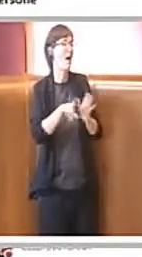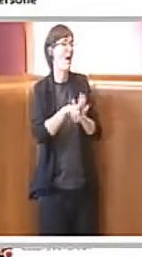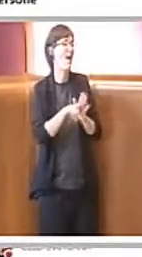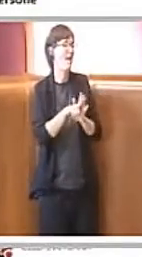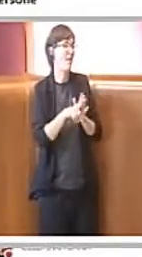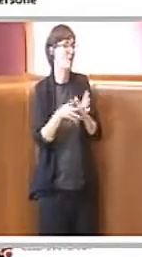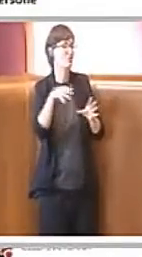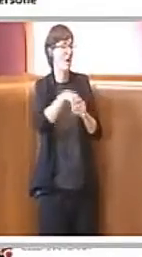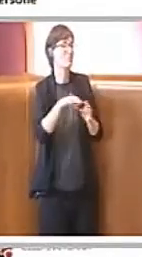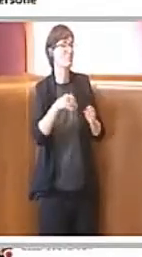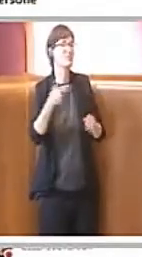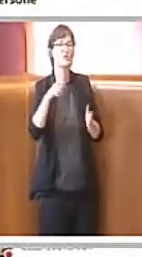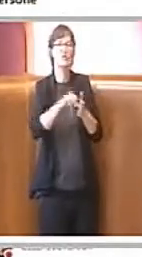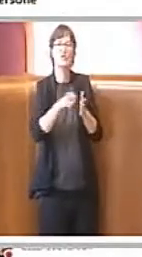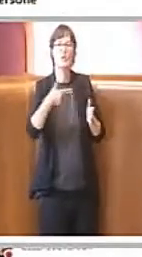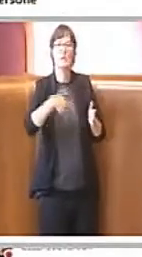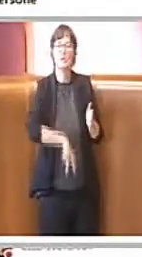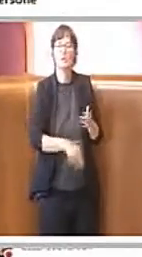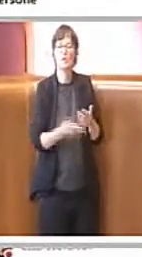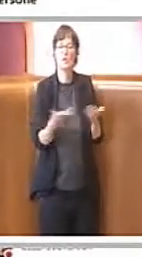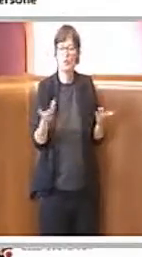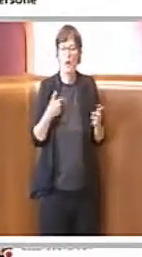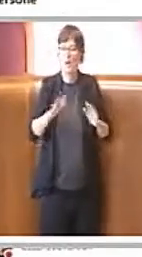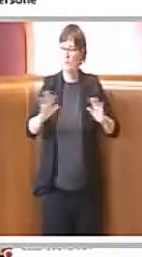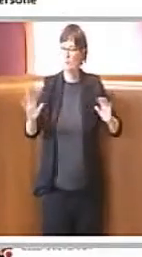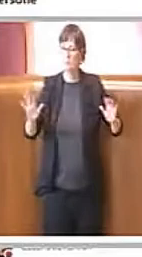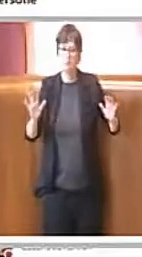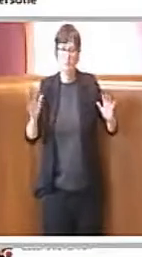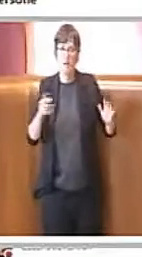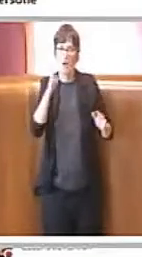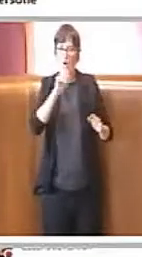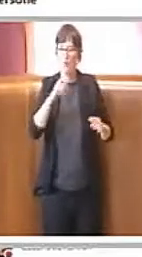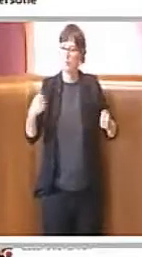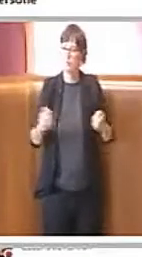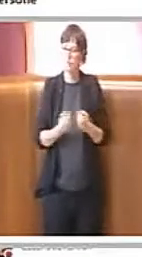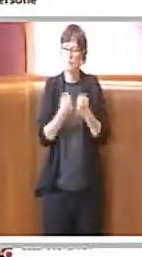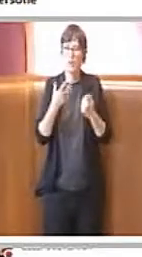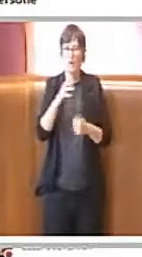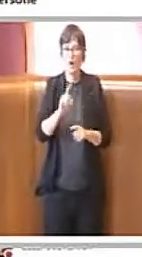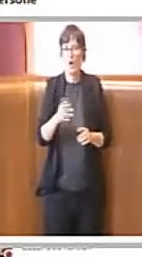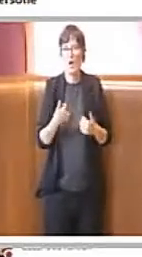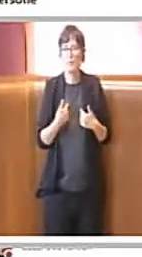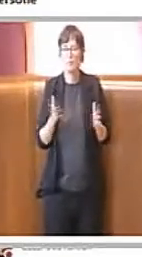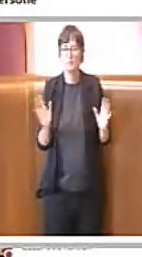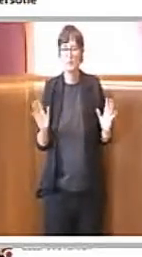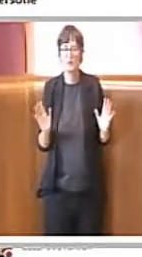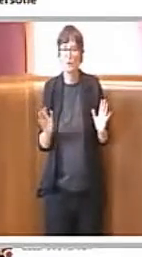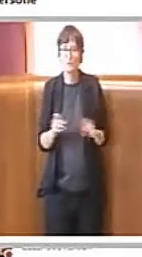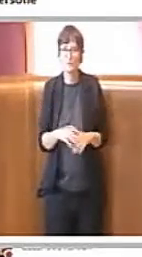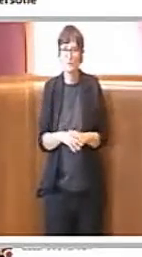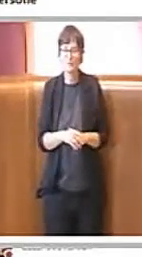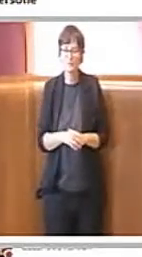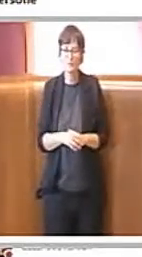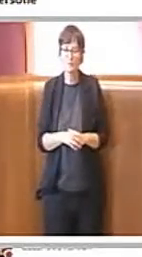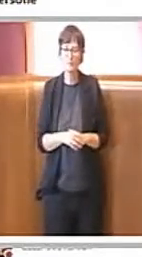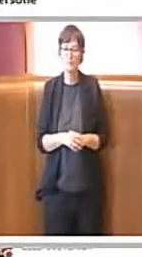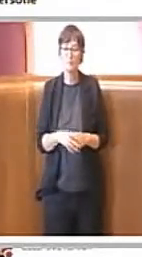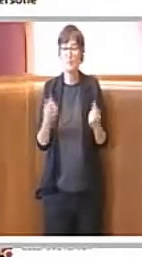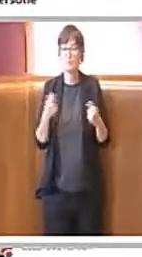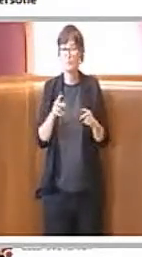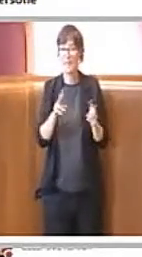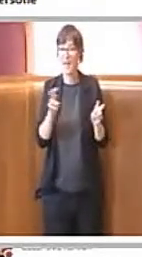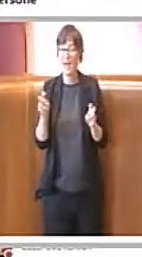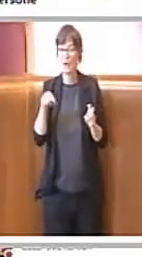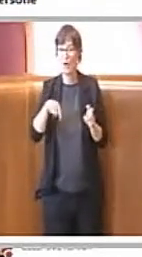tema che, come è stato detto ampiamente in commissione, coinvolge molte realtà e insomma non può